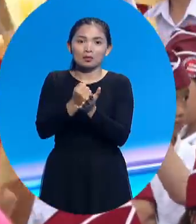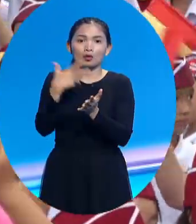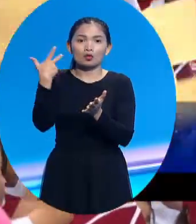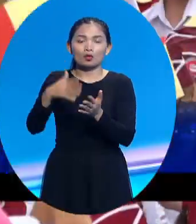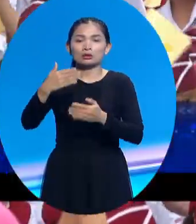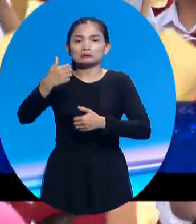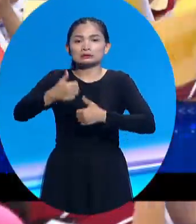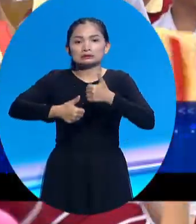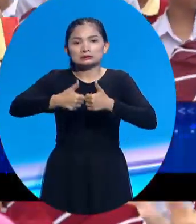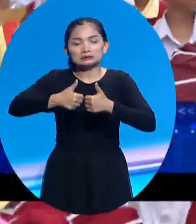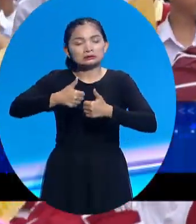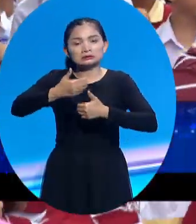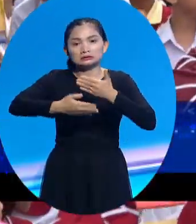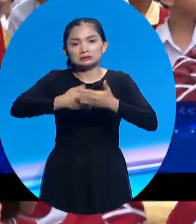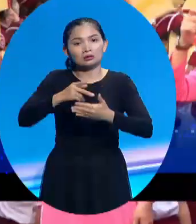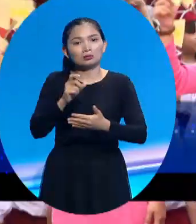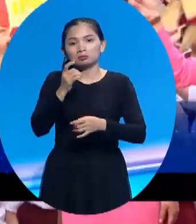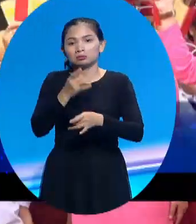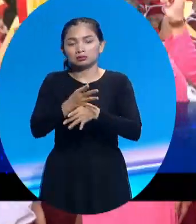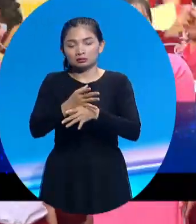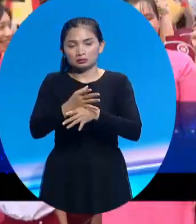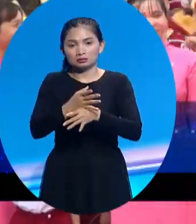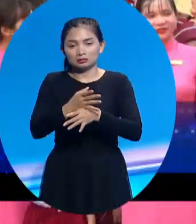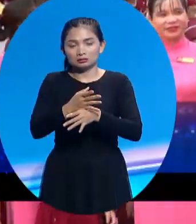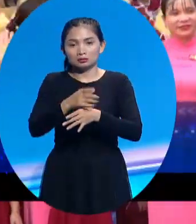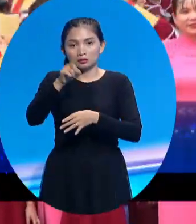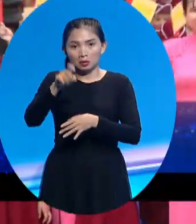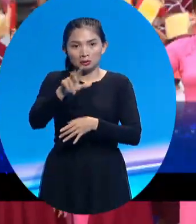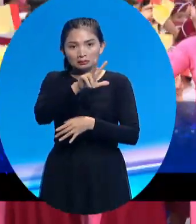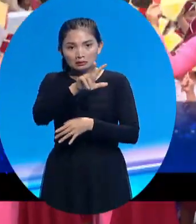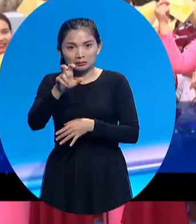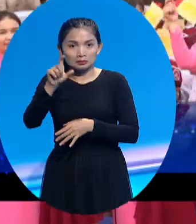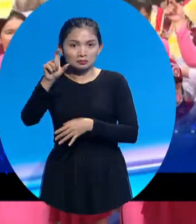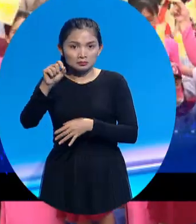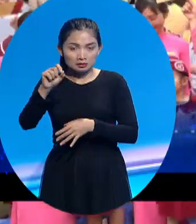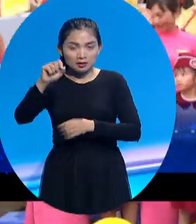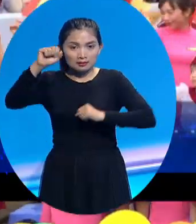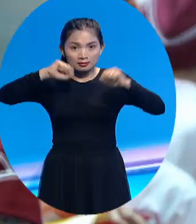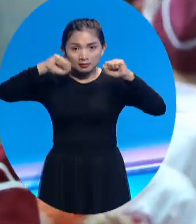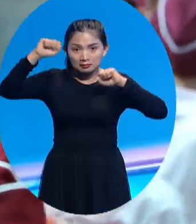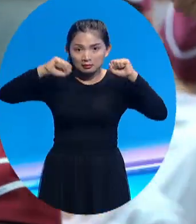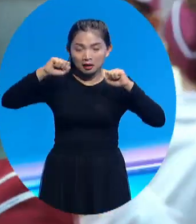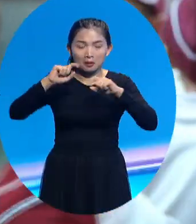ASEAN School đã mang về 822 giải học sinh giỏi, 810 giải thể thao, nghệ thuật cấp quận và thành phố.